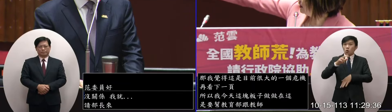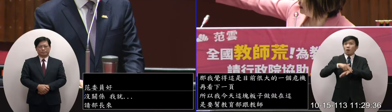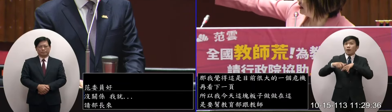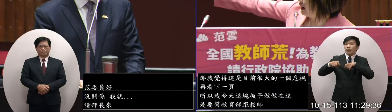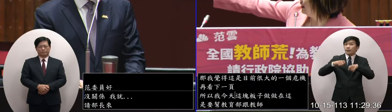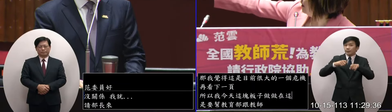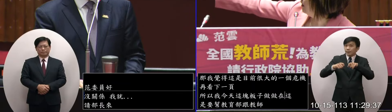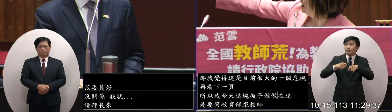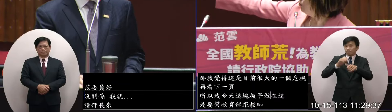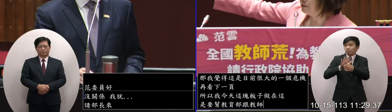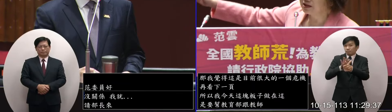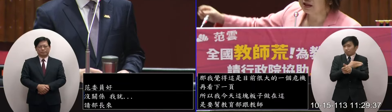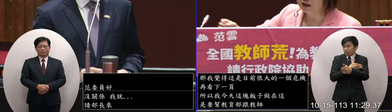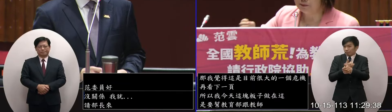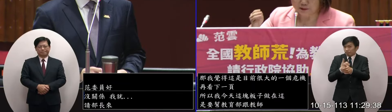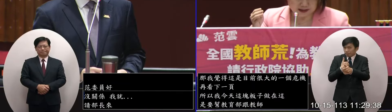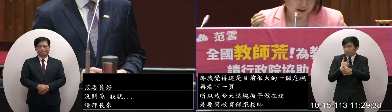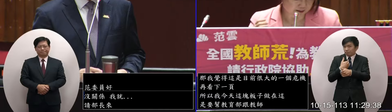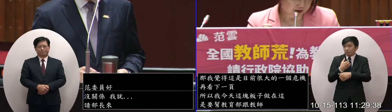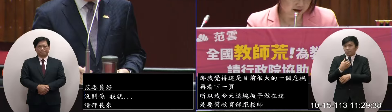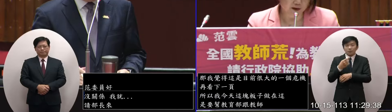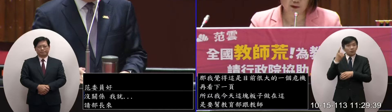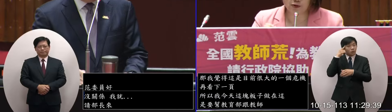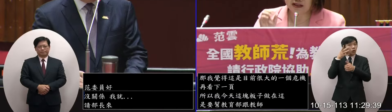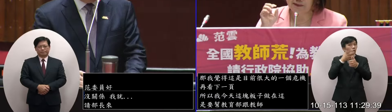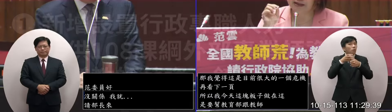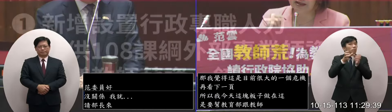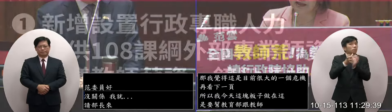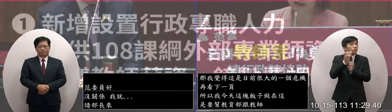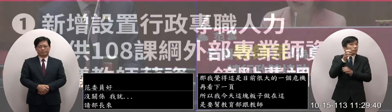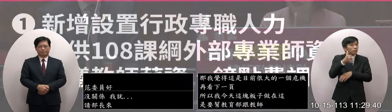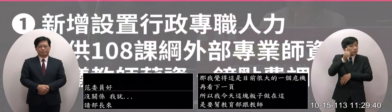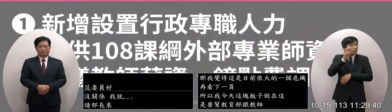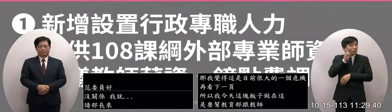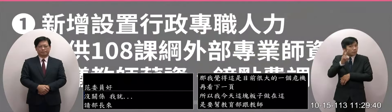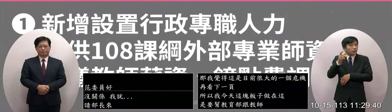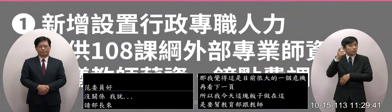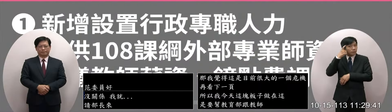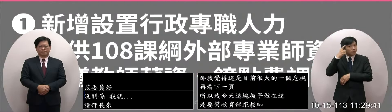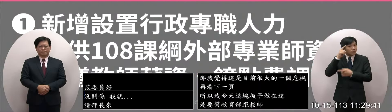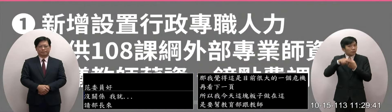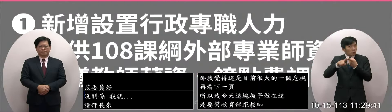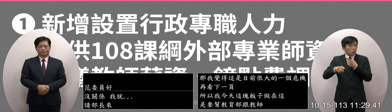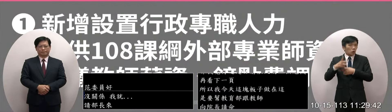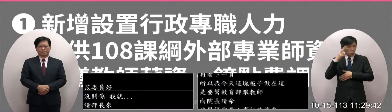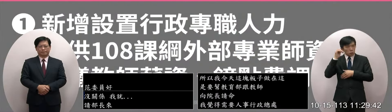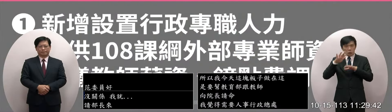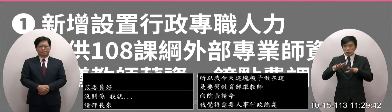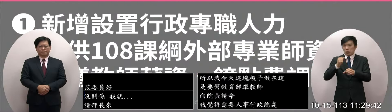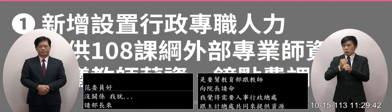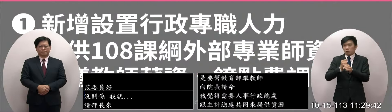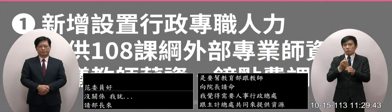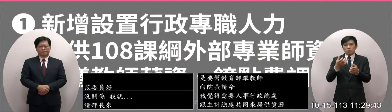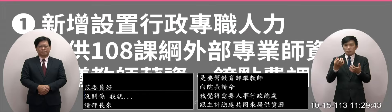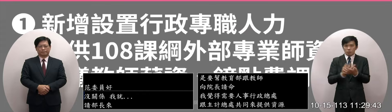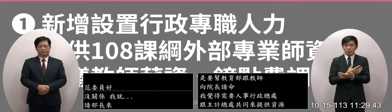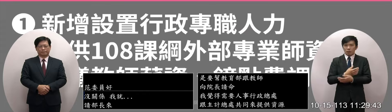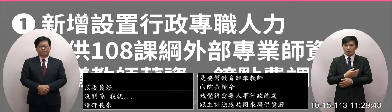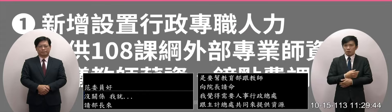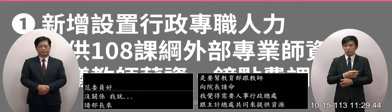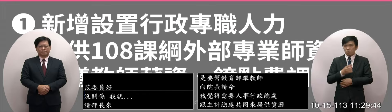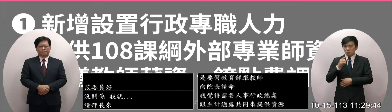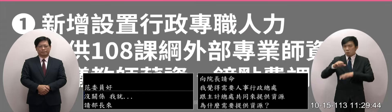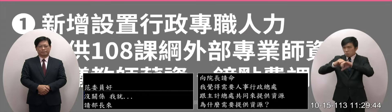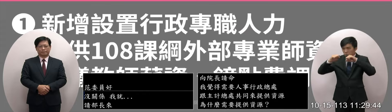道下一页哈，我不知道部长是不是认同。我觉得你们现在那个解方还是不够，以我看到这个问题的本